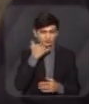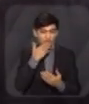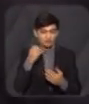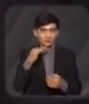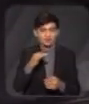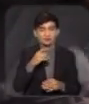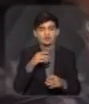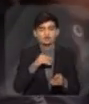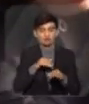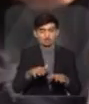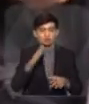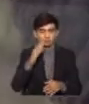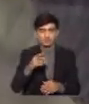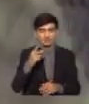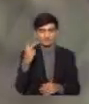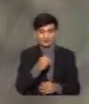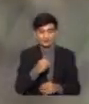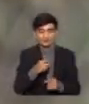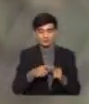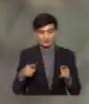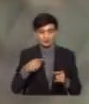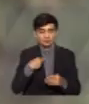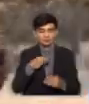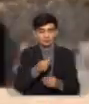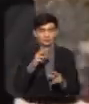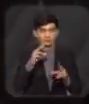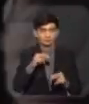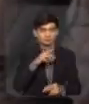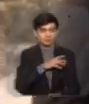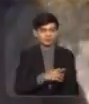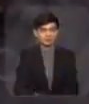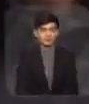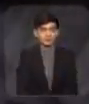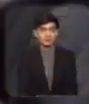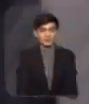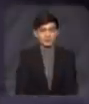выплатой разрешится в течение 2 недель. Бахром Абдуллаев, Виталий